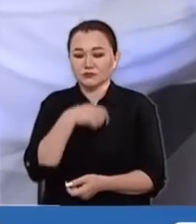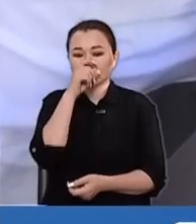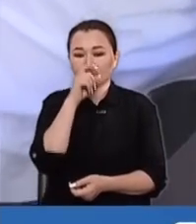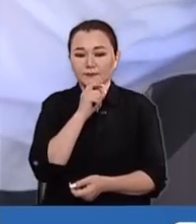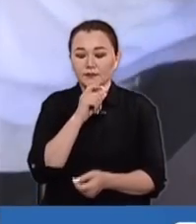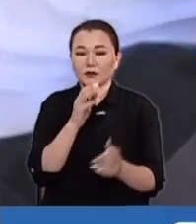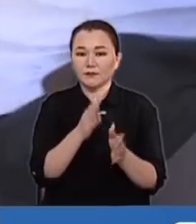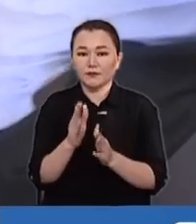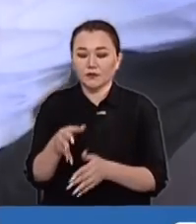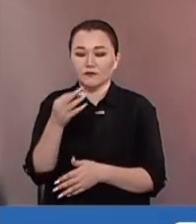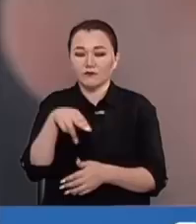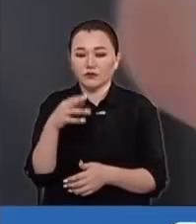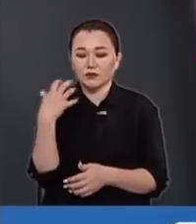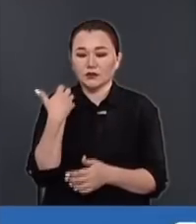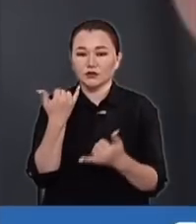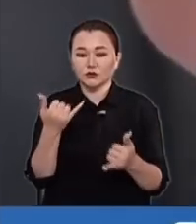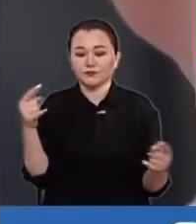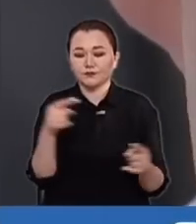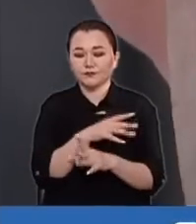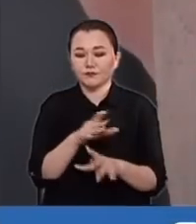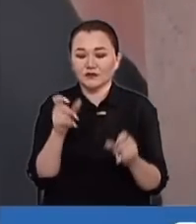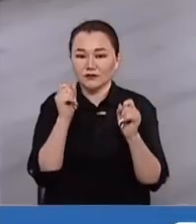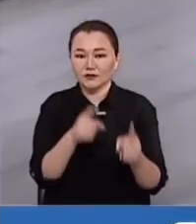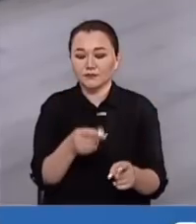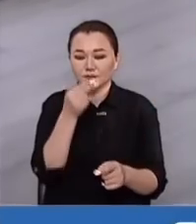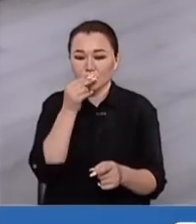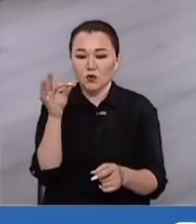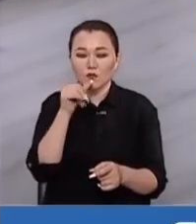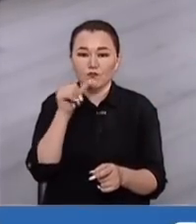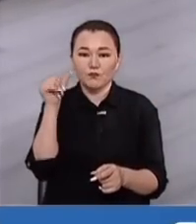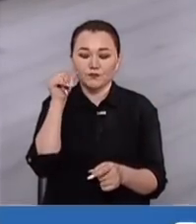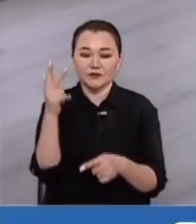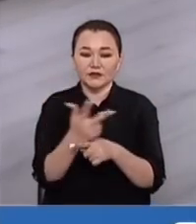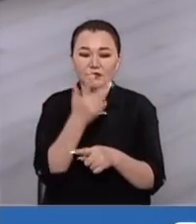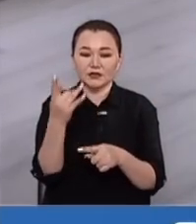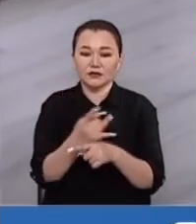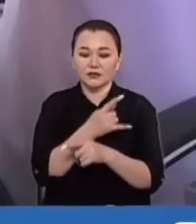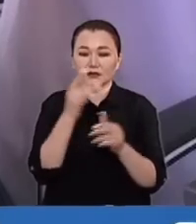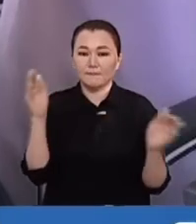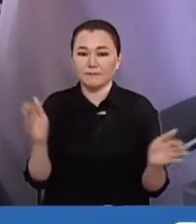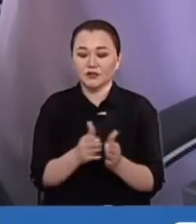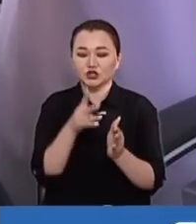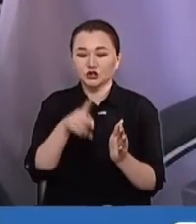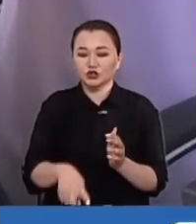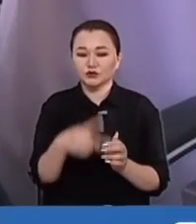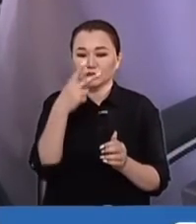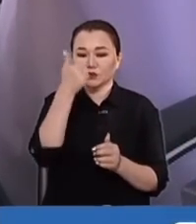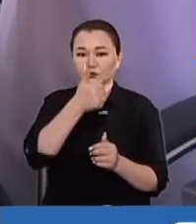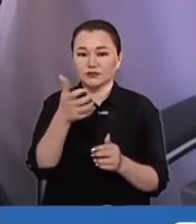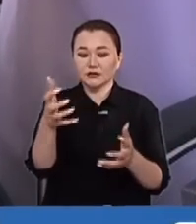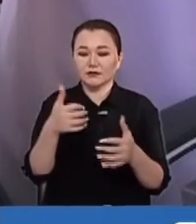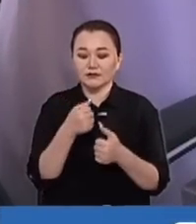Ал тұрақтандыру қорының төрағасы биыл жарамсыз болып қалған өнімдер былтырғыдан 3 есе аз деп ақталып отыр. 2022 жылы қоймаға